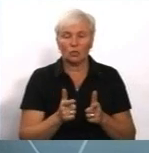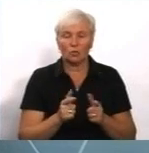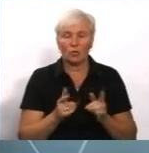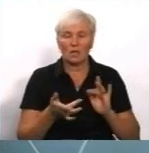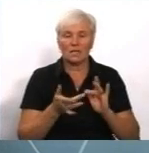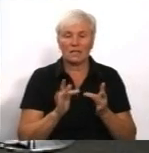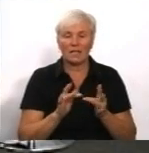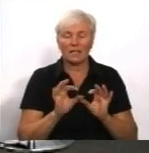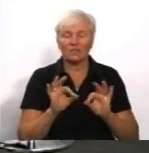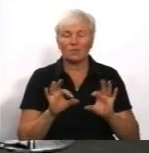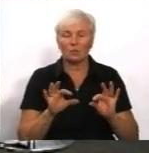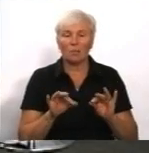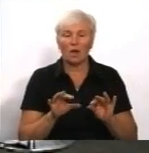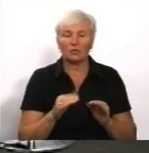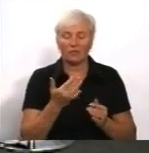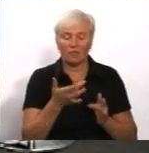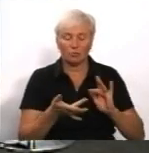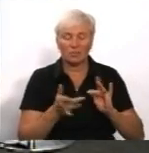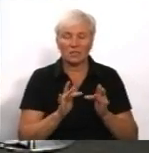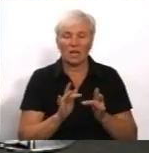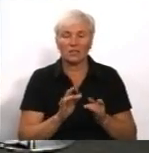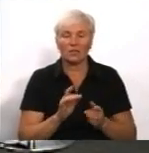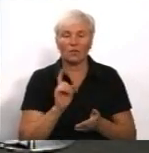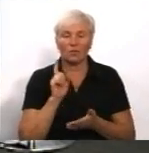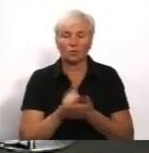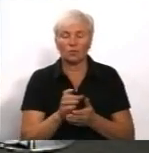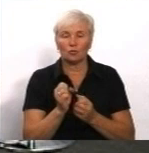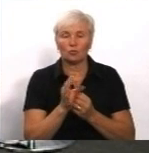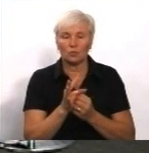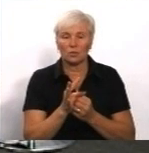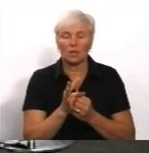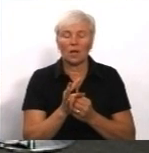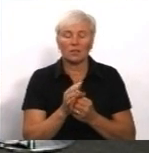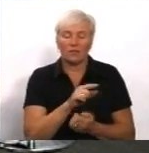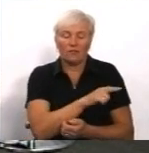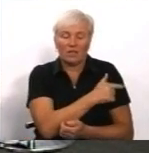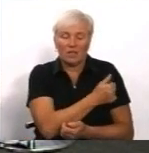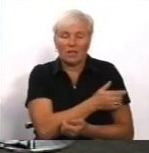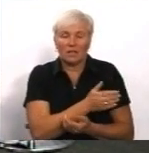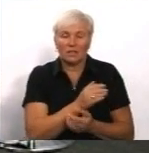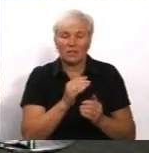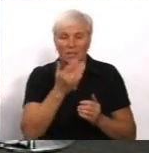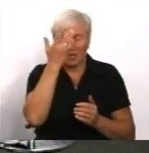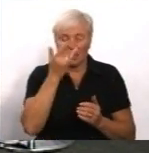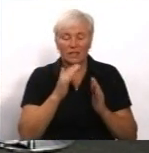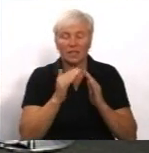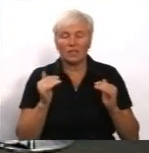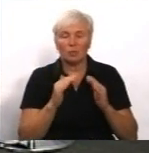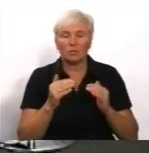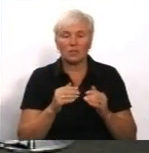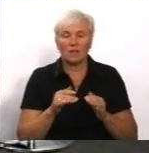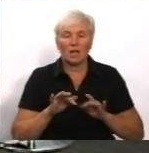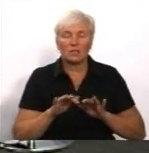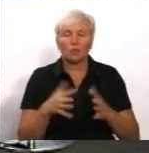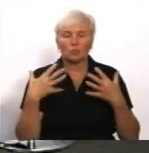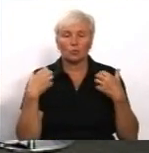інформації, опублікованої на вашому сайті, функціонує 14 стаціонарних літніх таборів і закладів оздоровлення